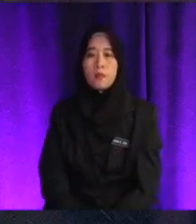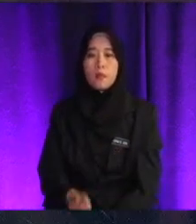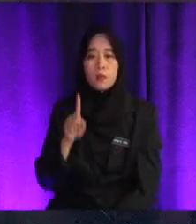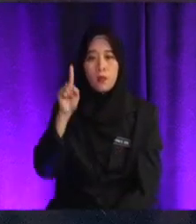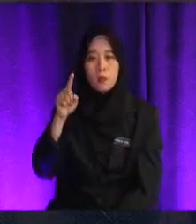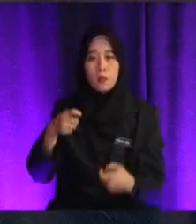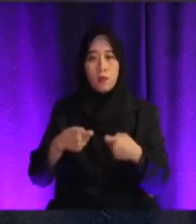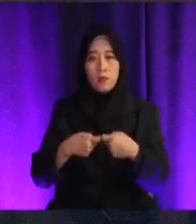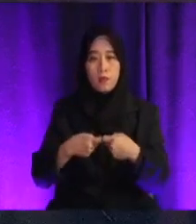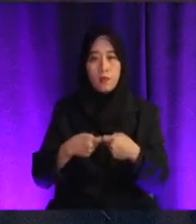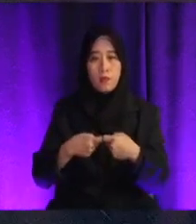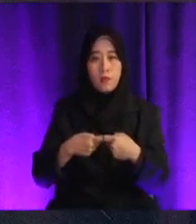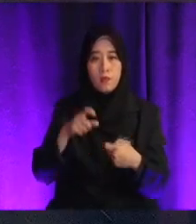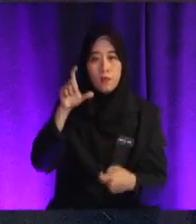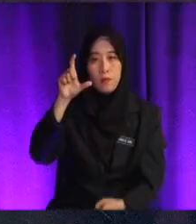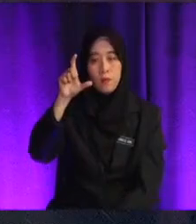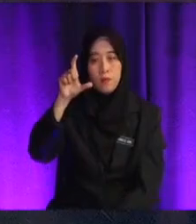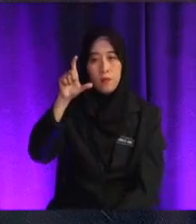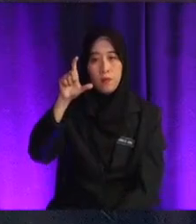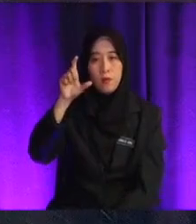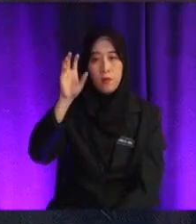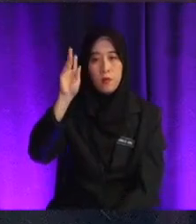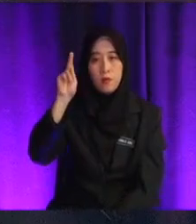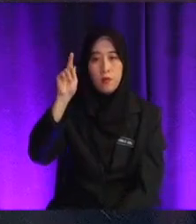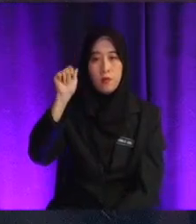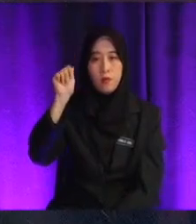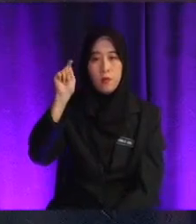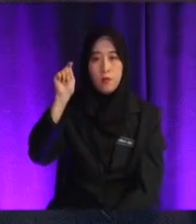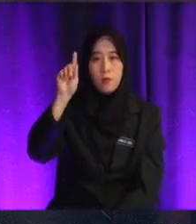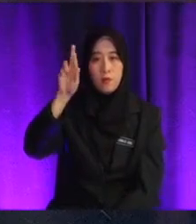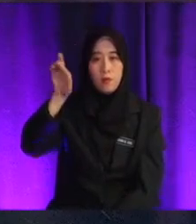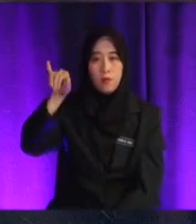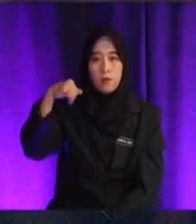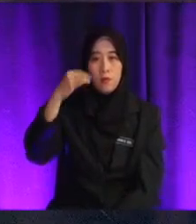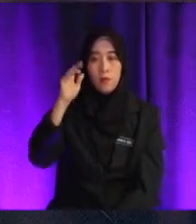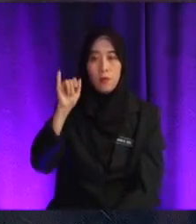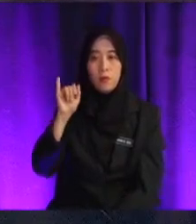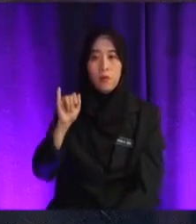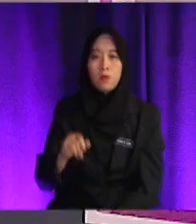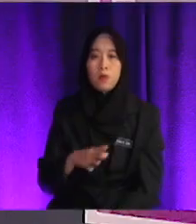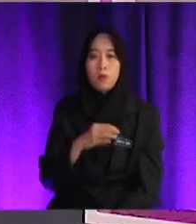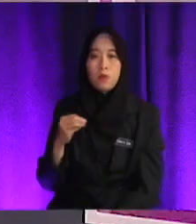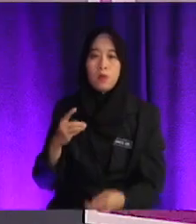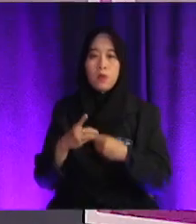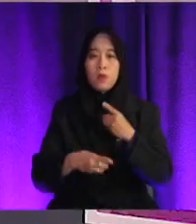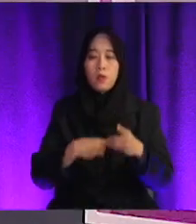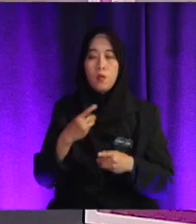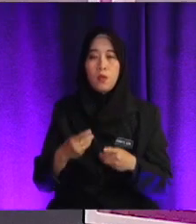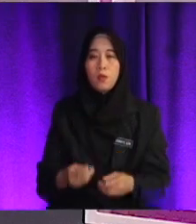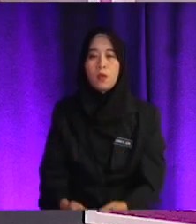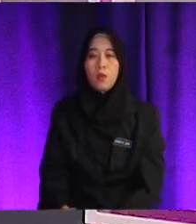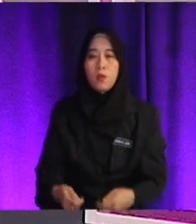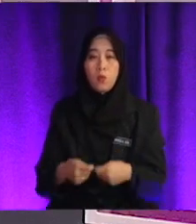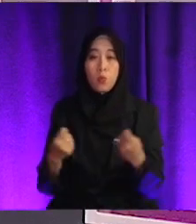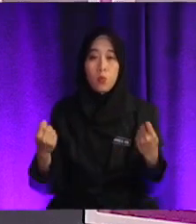dawai. Dawai. Okey. Cartridge dan dawai ya. Cartridge, Okey. dawai, cartridge, dawai, cartridge, dawai. Okey. Fungsi fuse macam tadi saya cakap, dia memutuskan litar jika terdapat